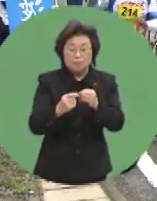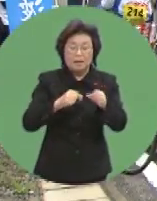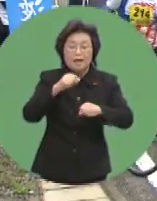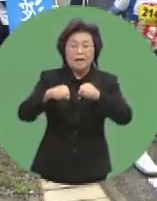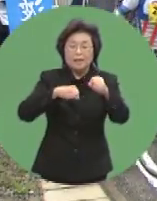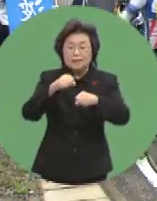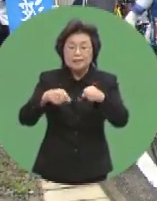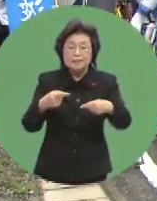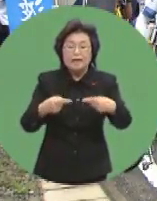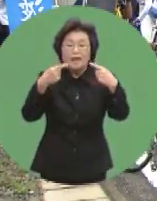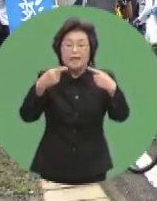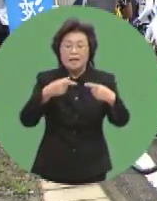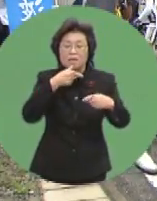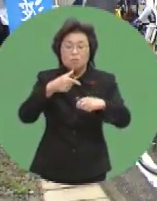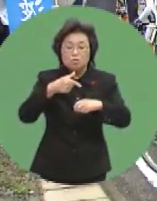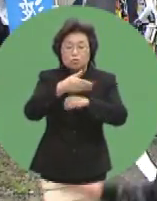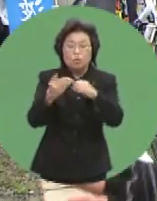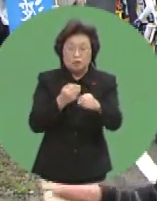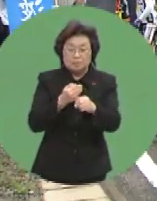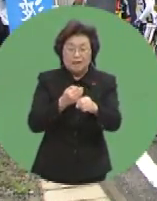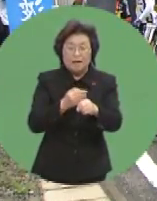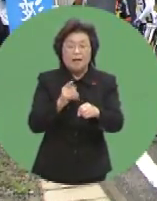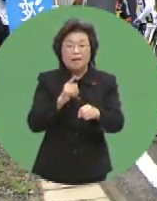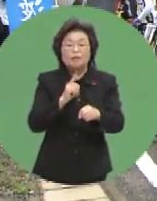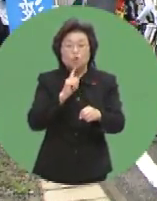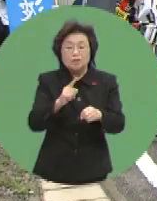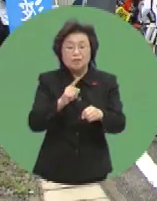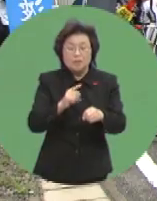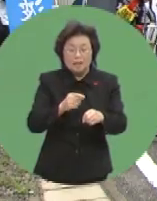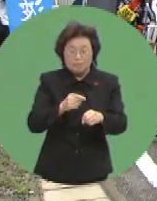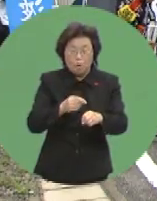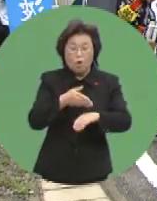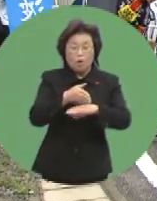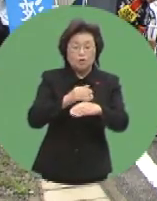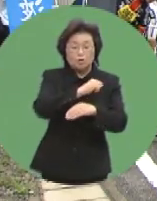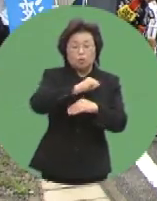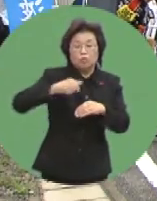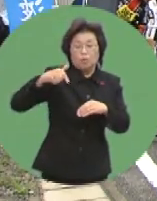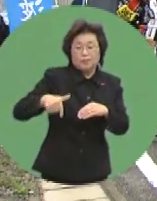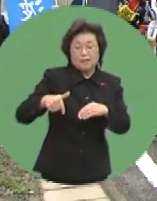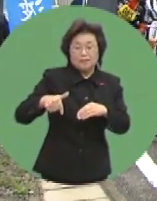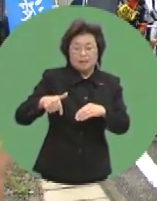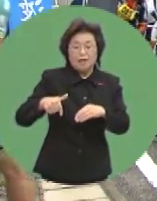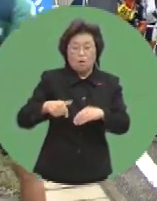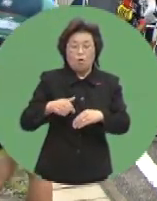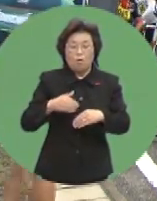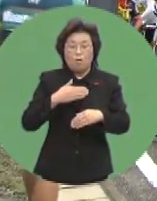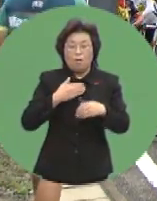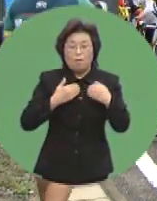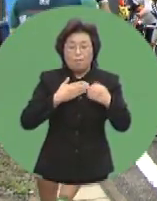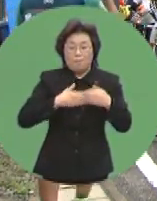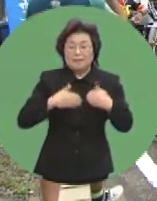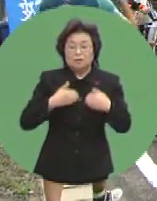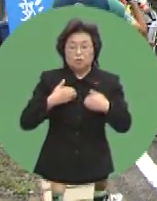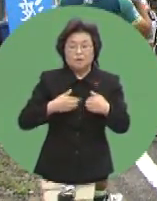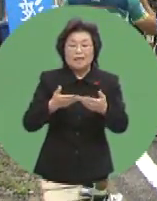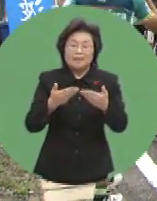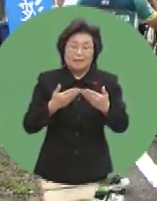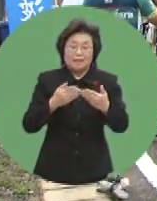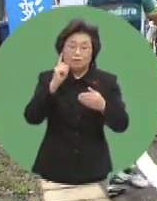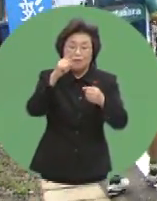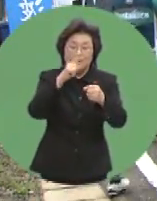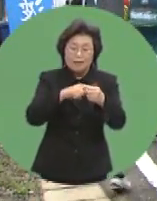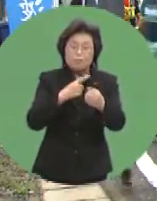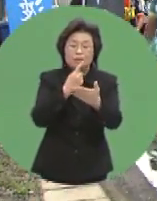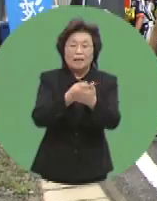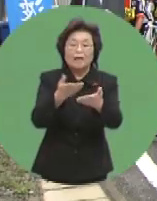国徳島、そして何といってもこの四国の右下を大いに満喫していただこうと、そしてまた来年もお越しをいただくと、